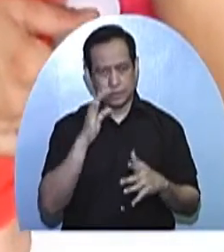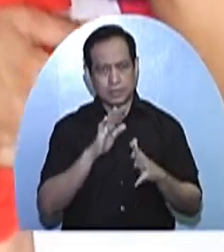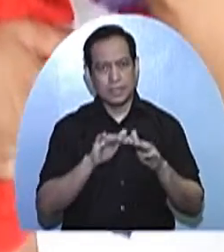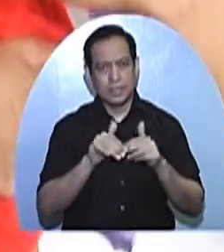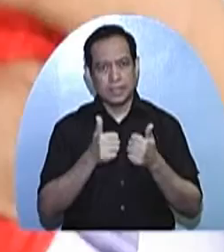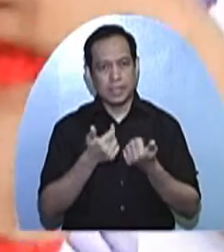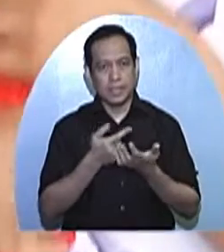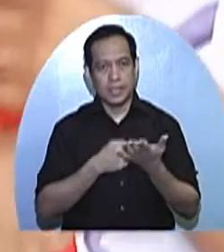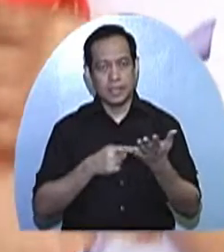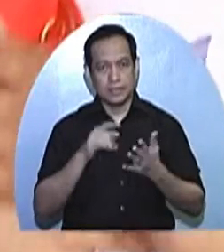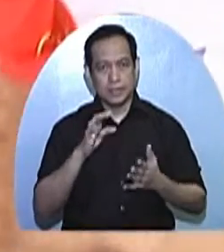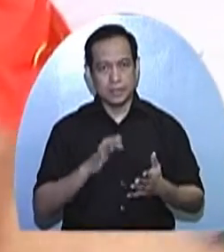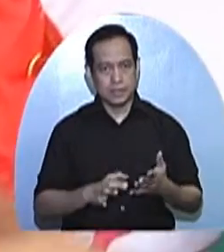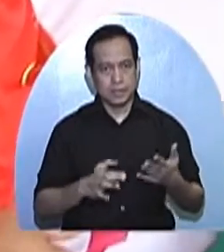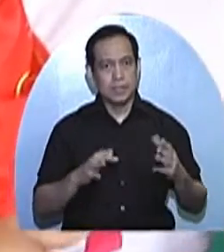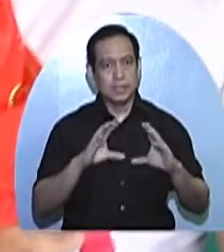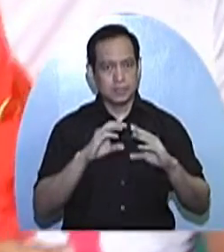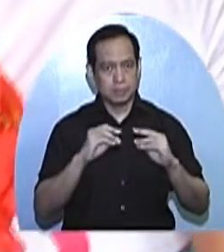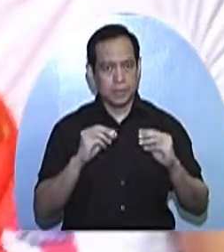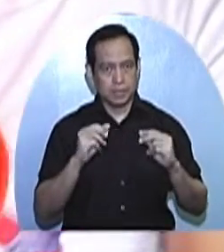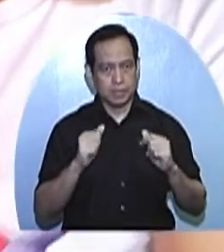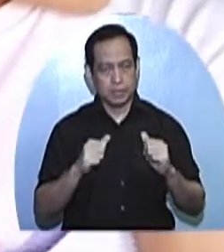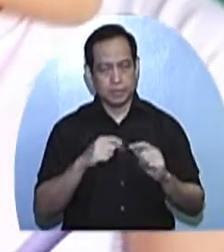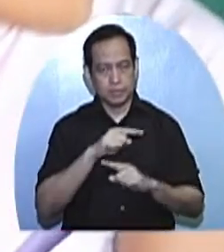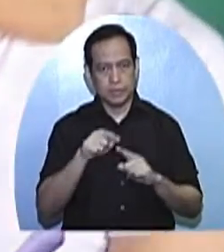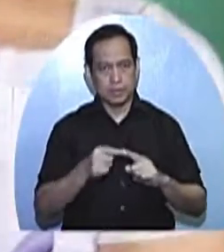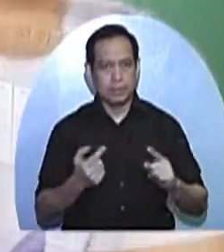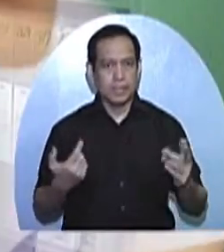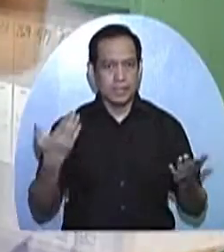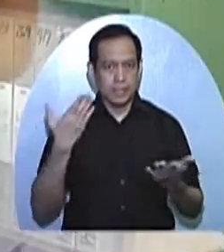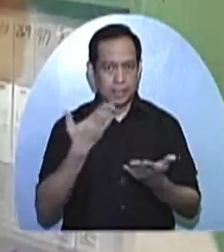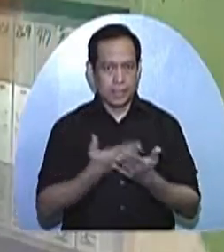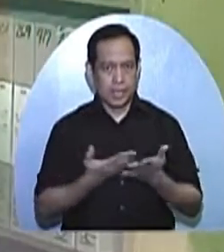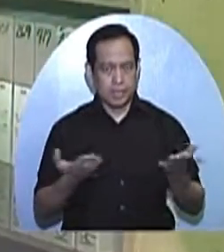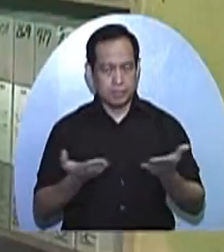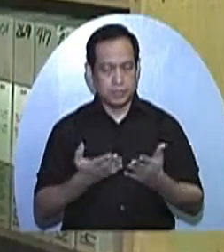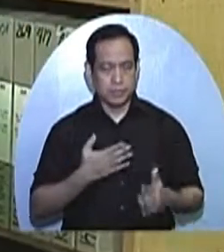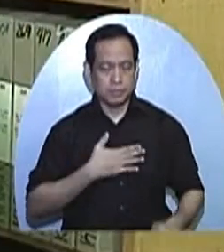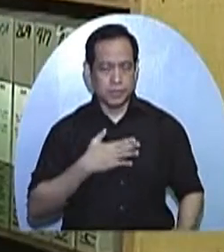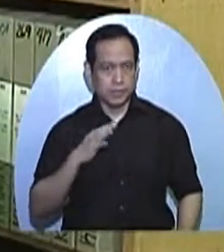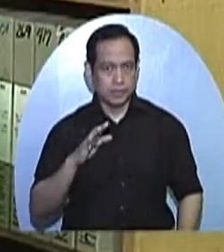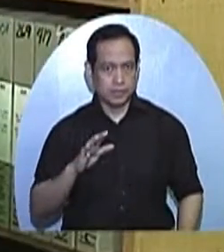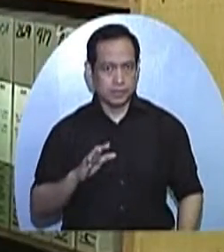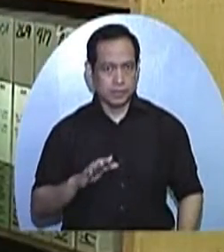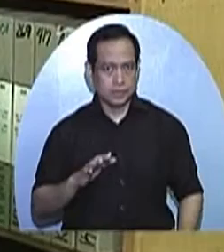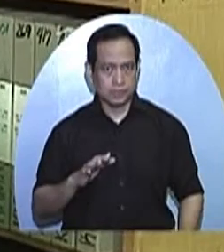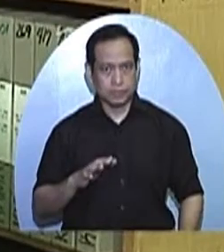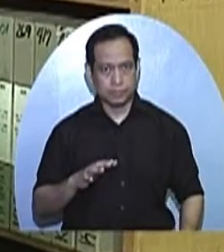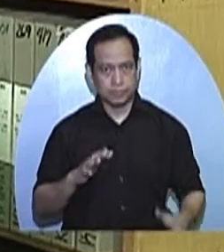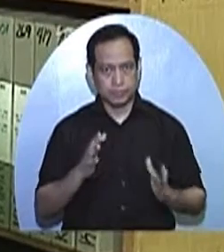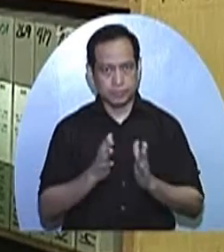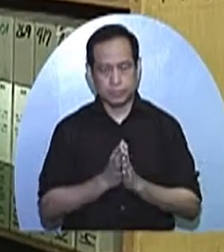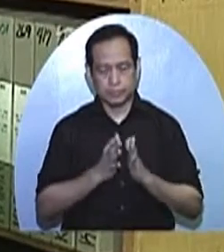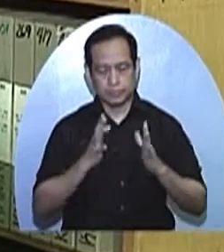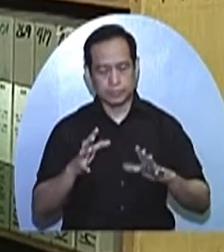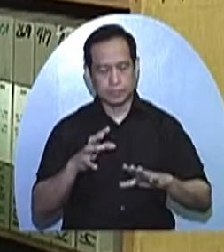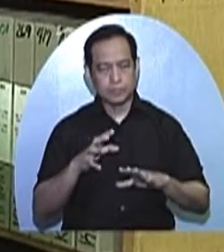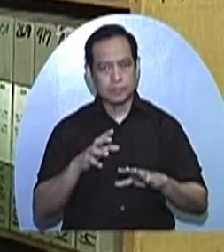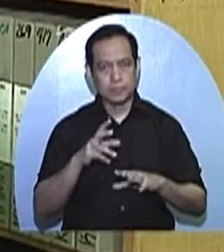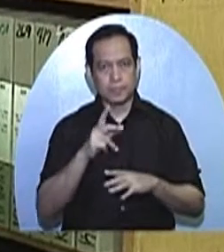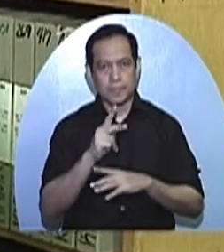malaman kung paanong ipapagamot ang bata. Nung pumunta po ako dito, yung anak ko sobrang laki ng